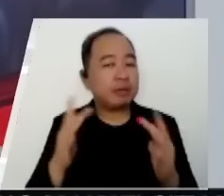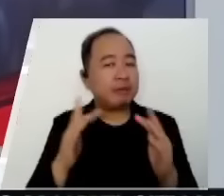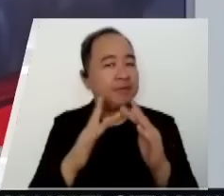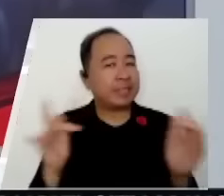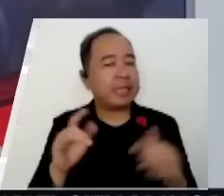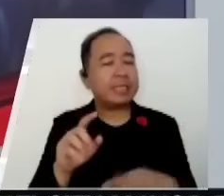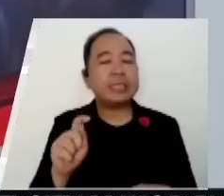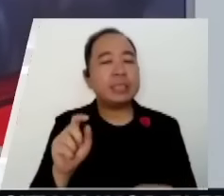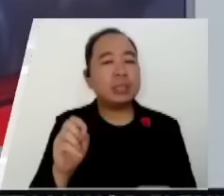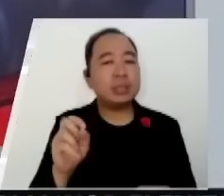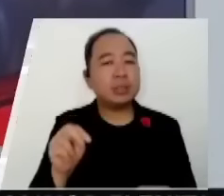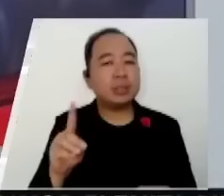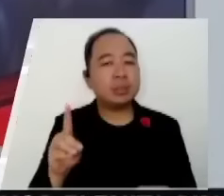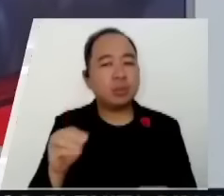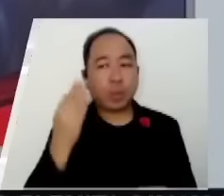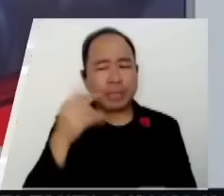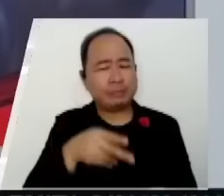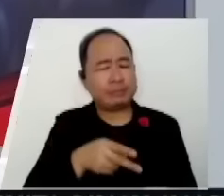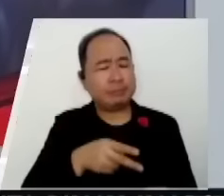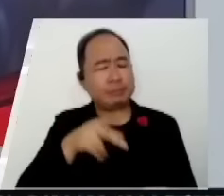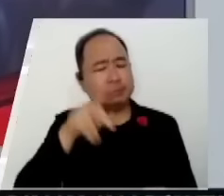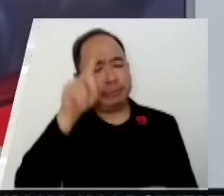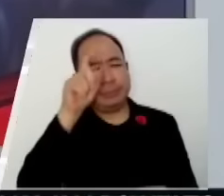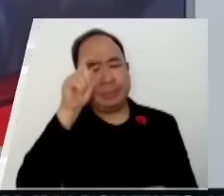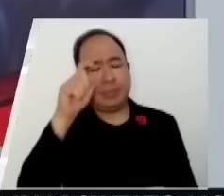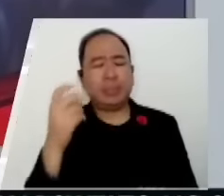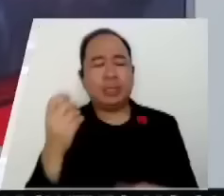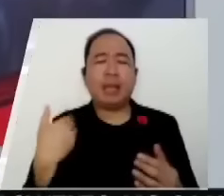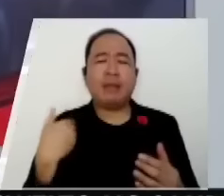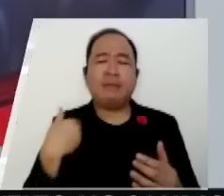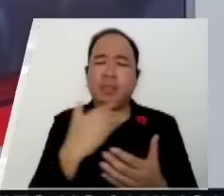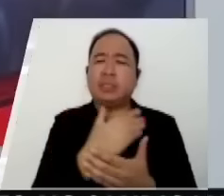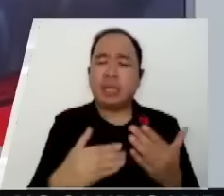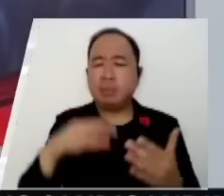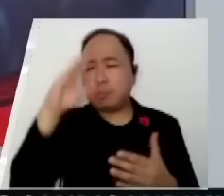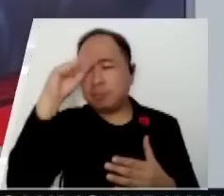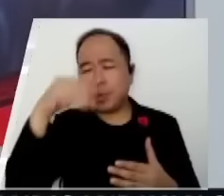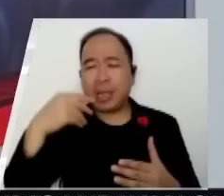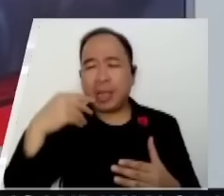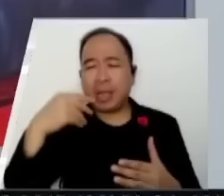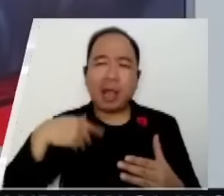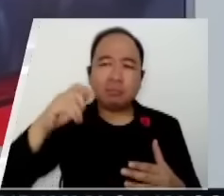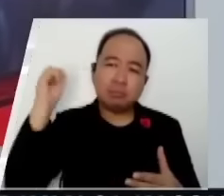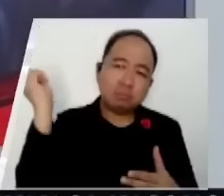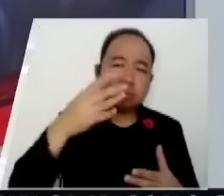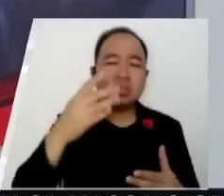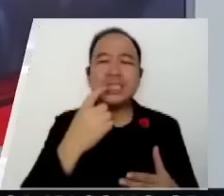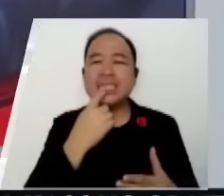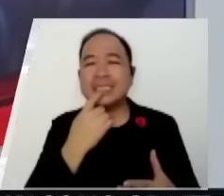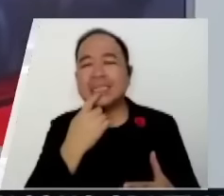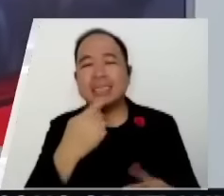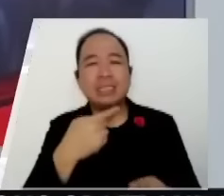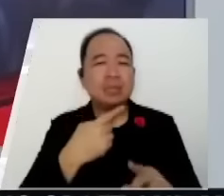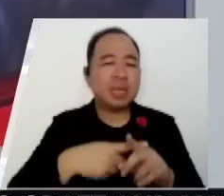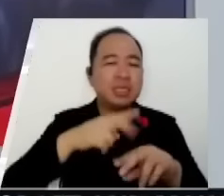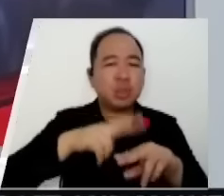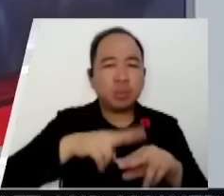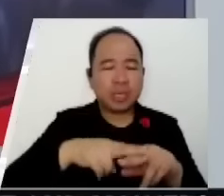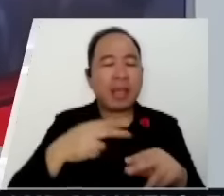hinala, ilang lalaki ang nagpaulan ng bote ng alak at upuan na ikinasugat ng di bababa sa 5.